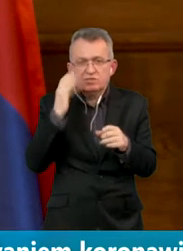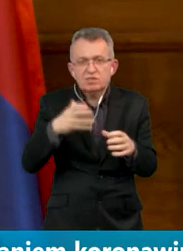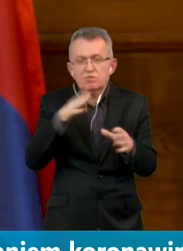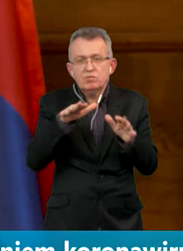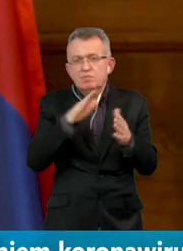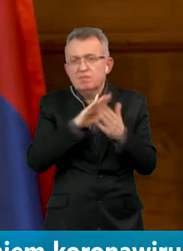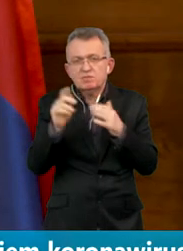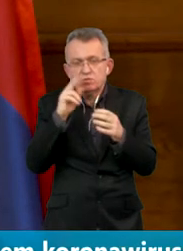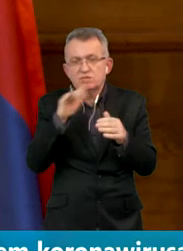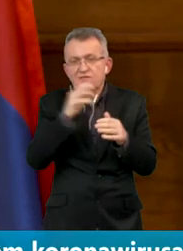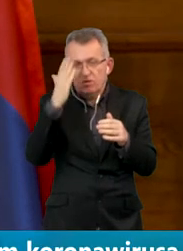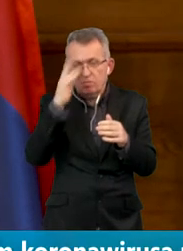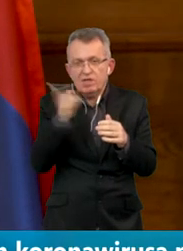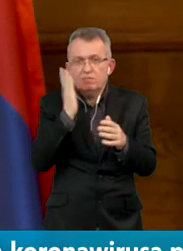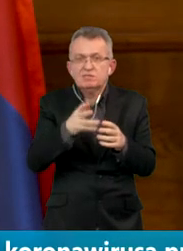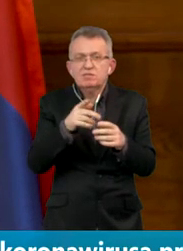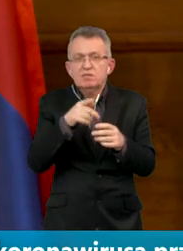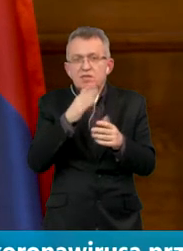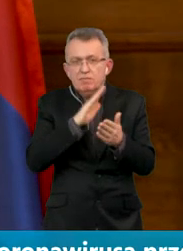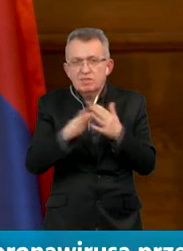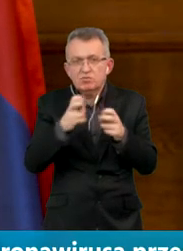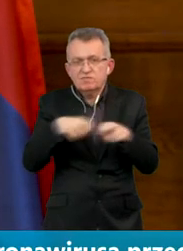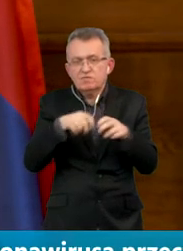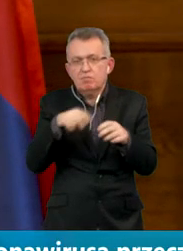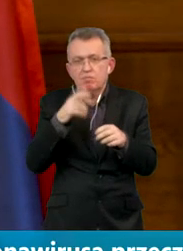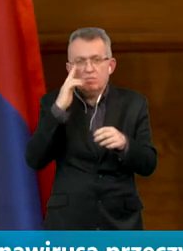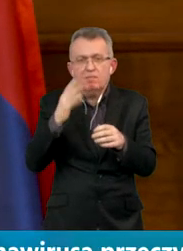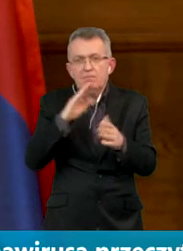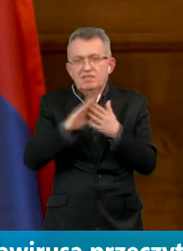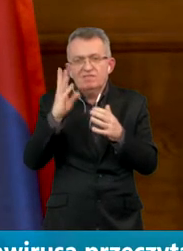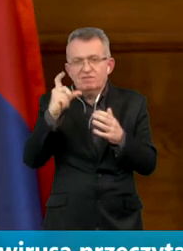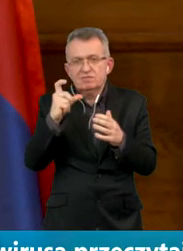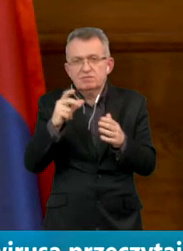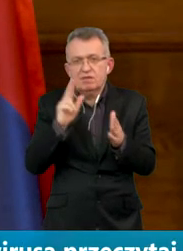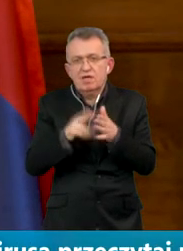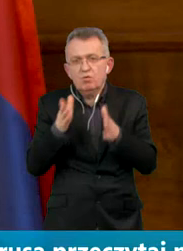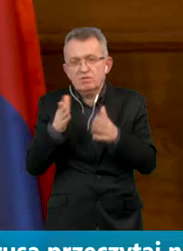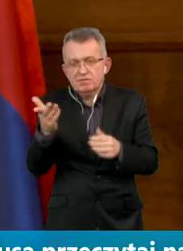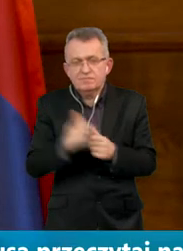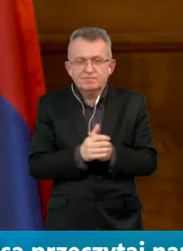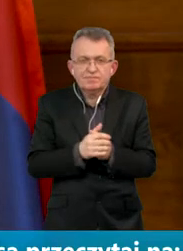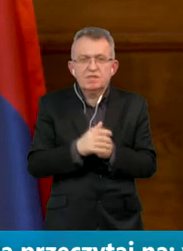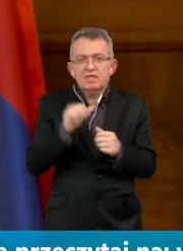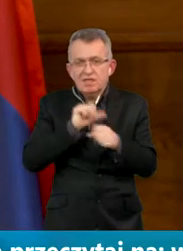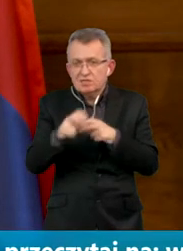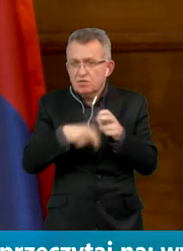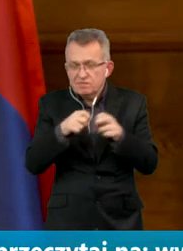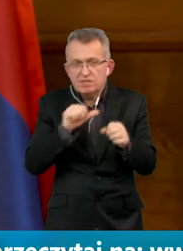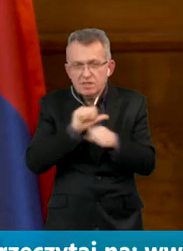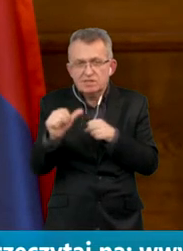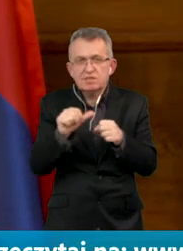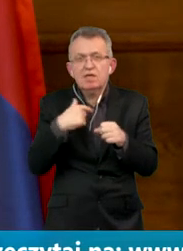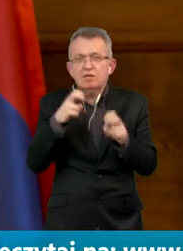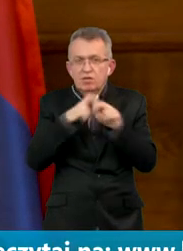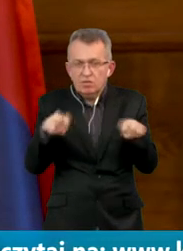miasta. Czy wiadomo, kiedy ten problem zacznie być rozwiązywany? Jest rozwiązywany w tej chwili, dlatego że cały czas prowadzimy